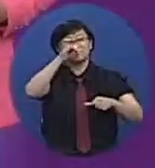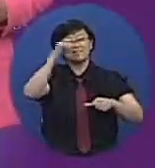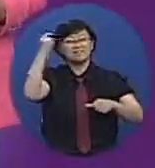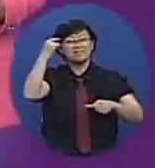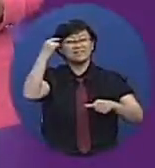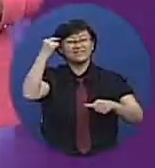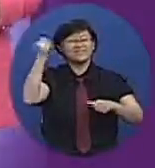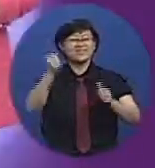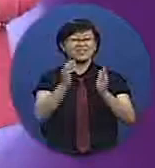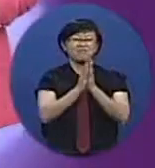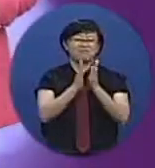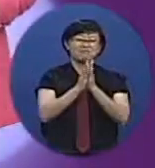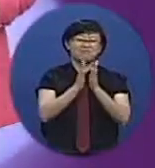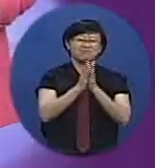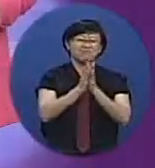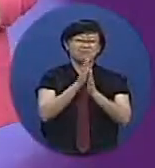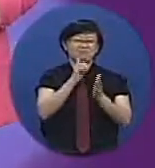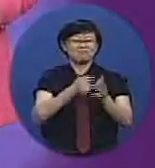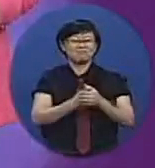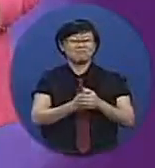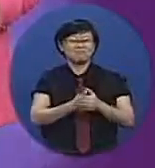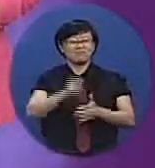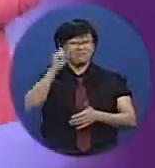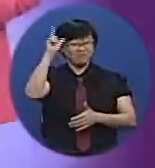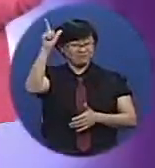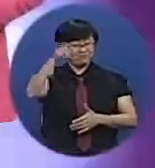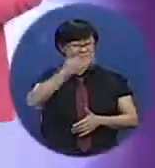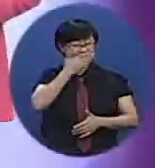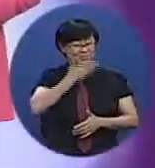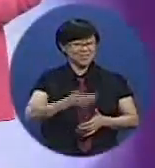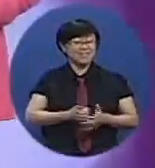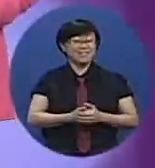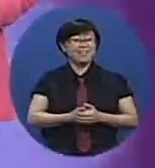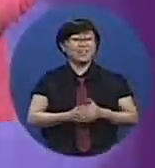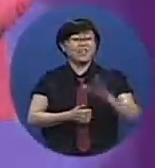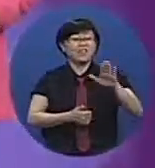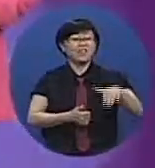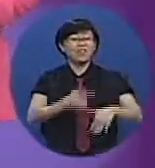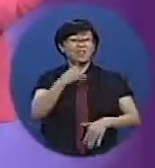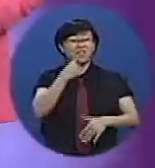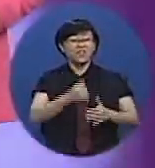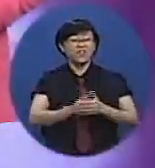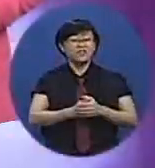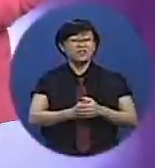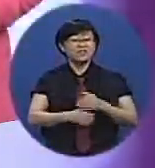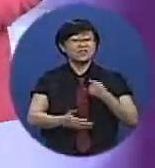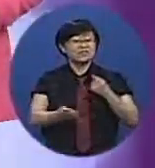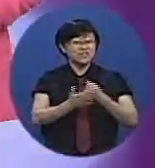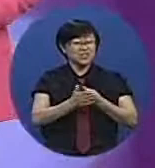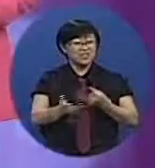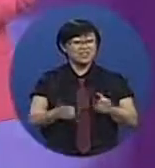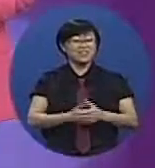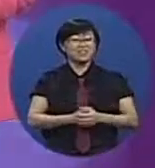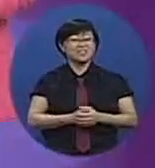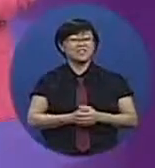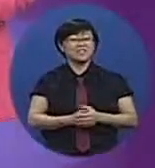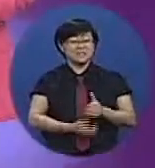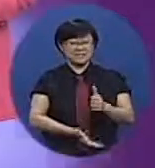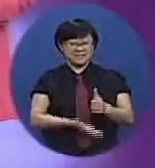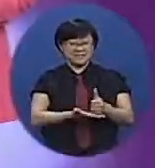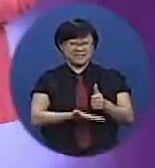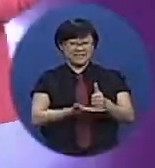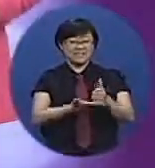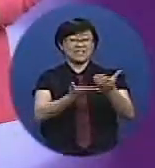아이고, 자식들을 가져갔더니 그렇게 훌륭하게 다 되어버렸어요. 아이고 참, 네, 네. 그래갖고는 이제 좀 칭찬 좀